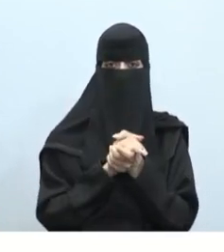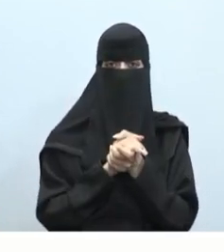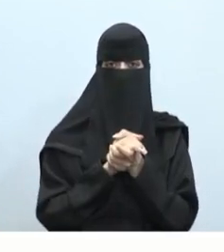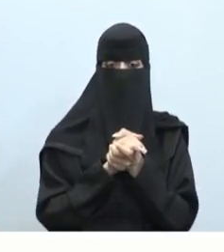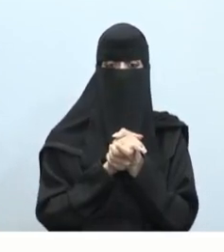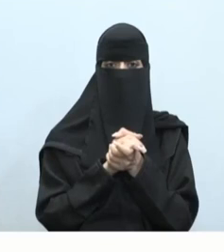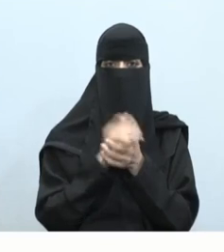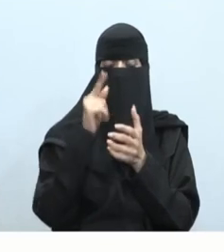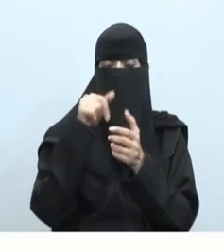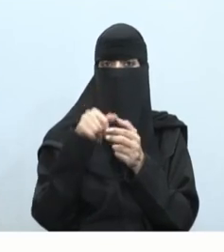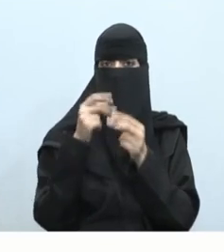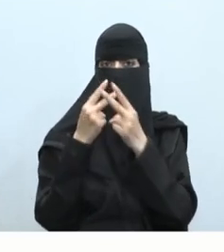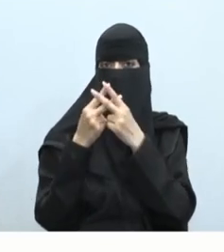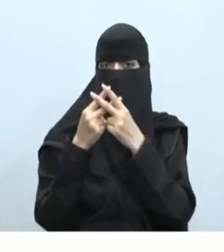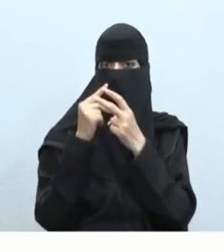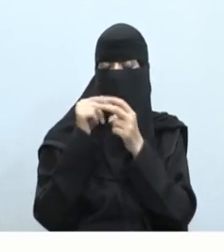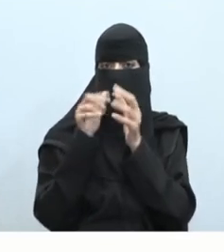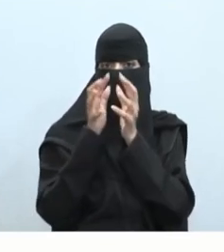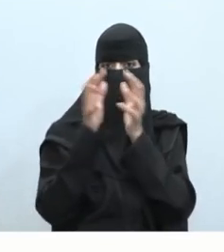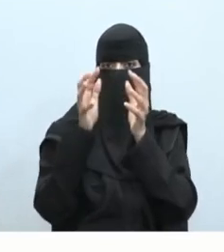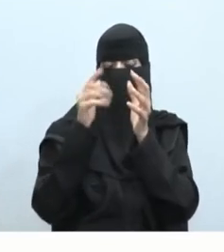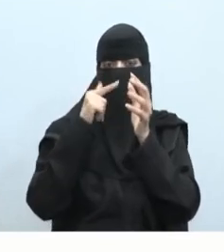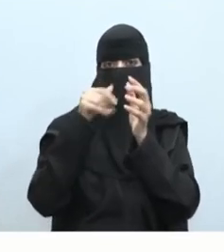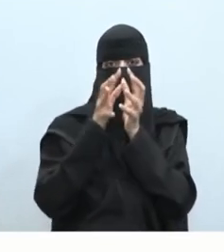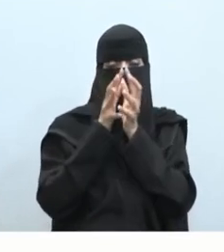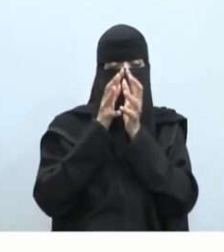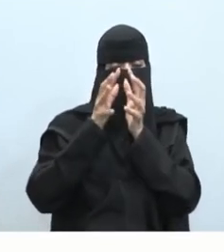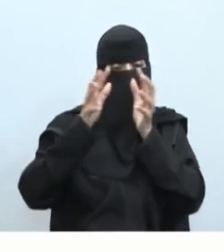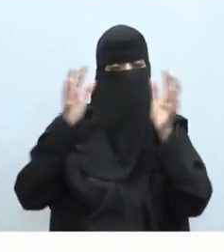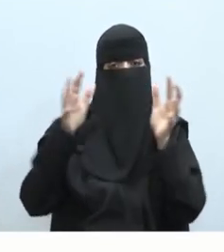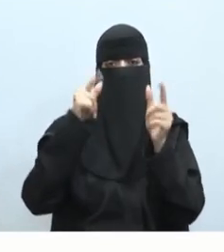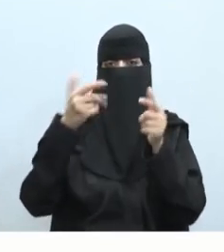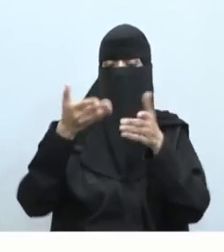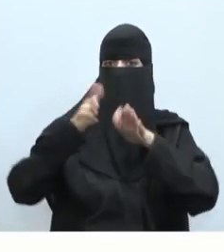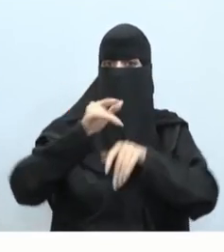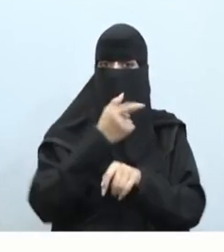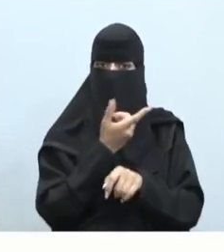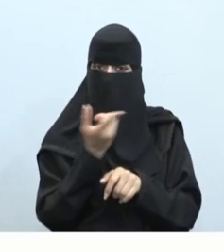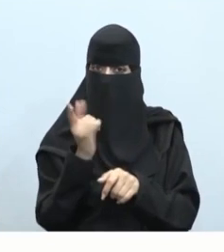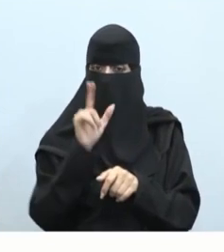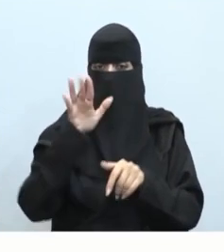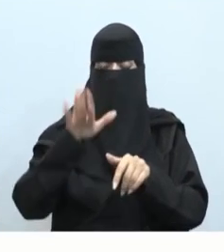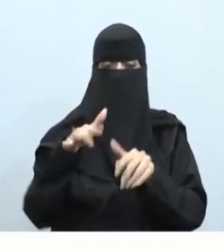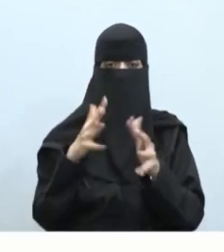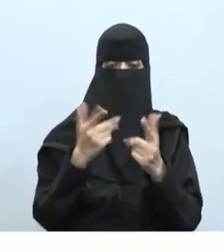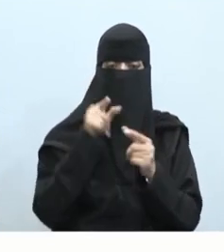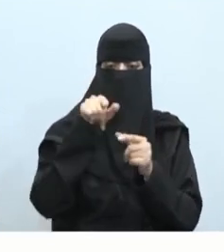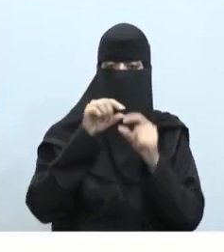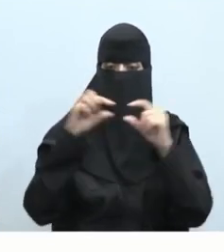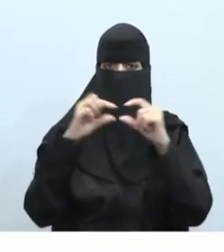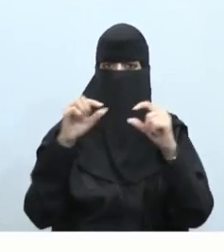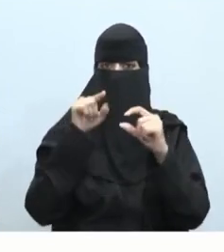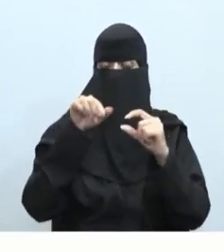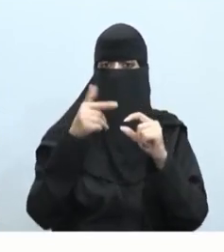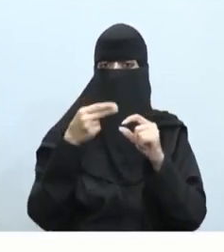الطلاب حجمها هائل وضخم جدا مع ان جميعها وابنائه وبنات الطلاب هي عباره